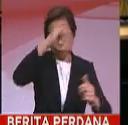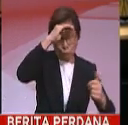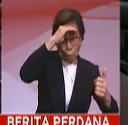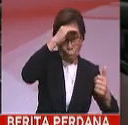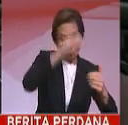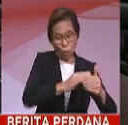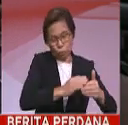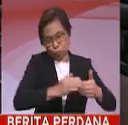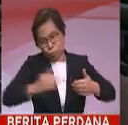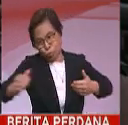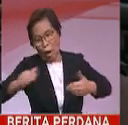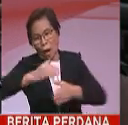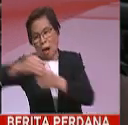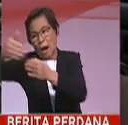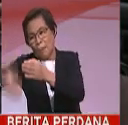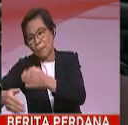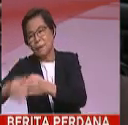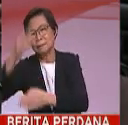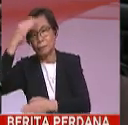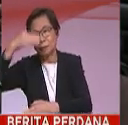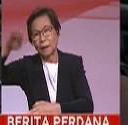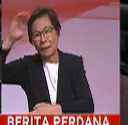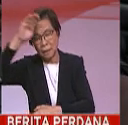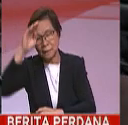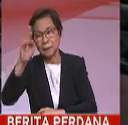Johor dan berakhir di Kangar.